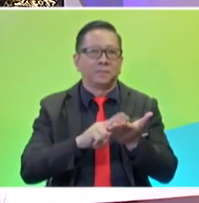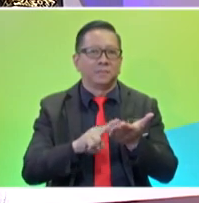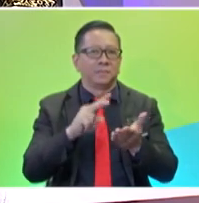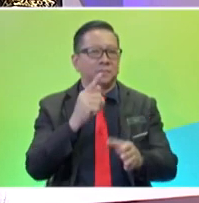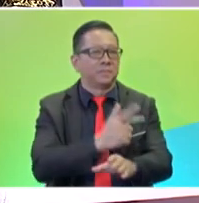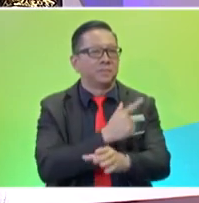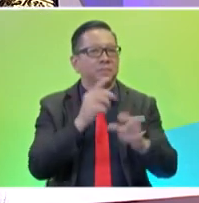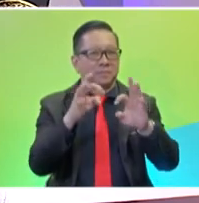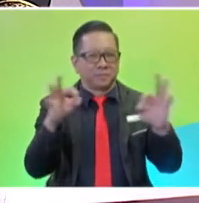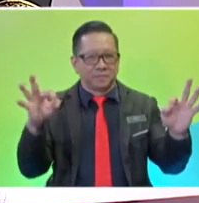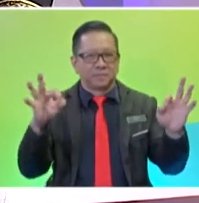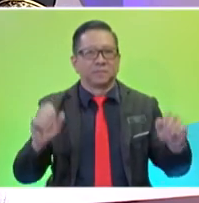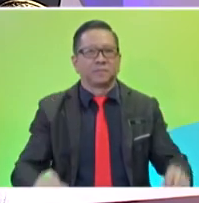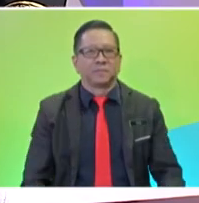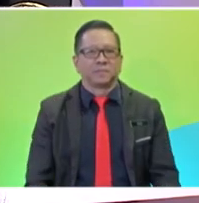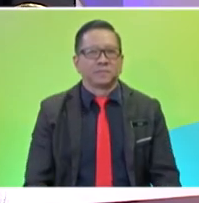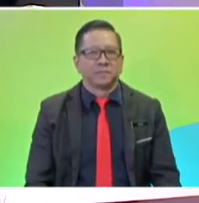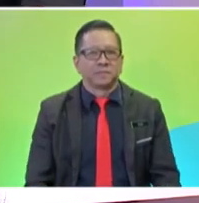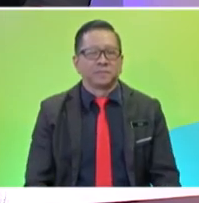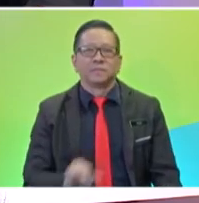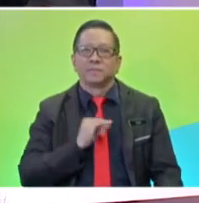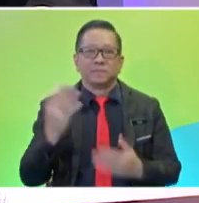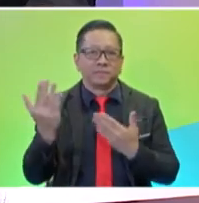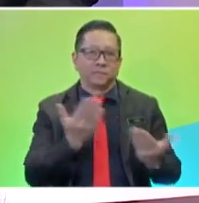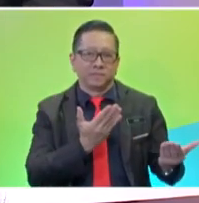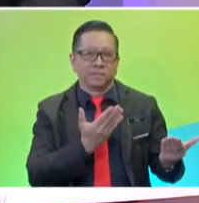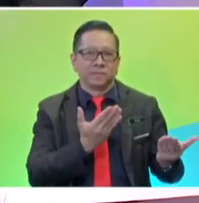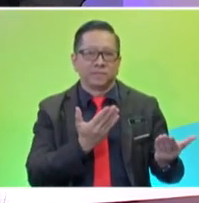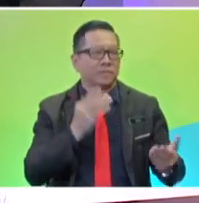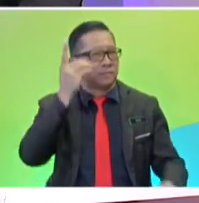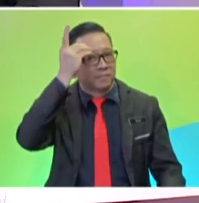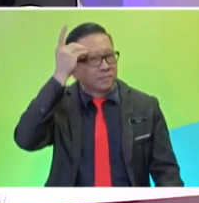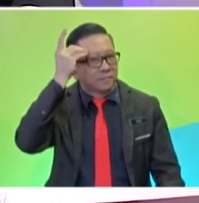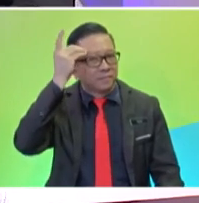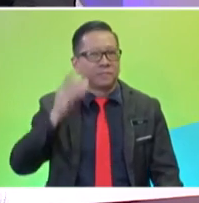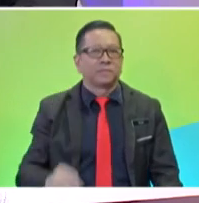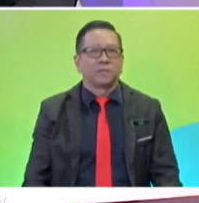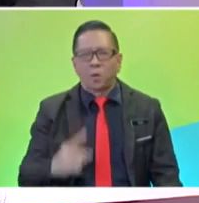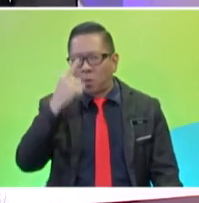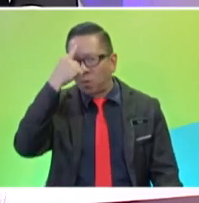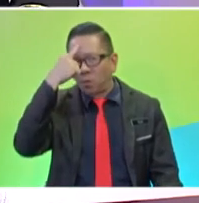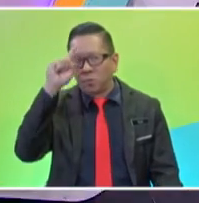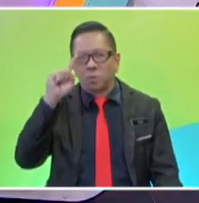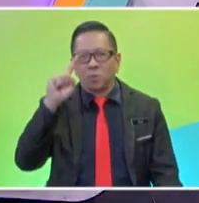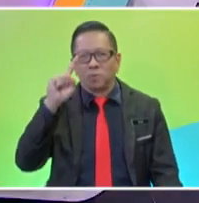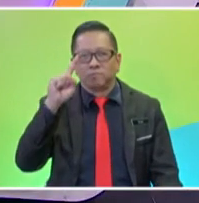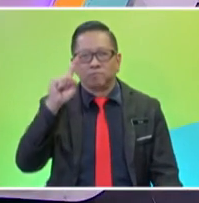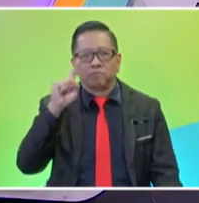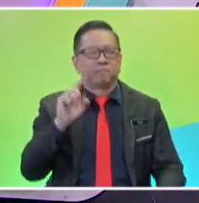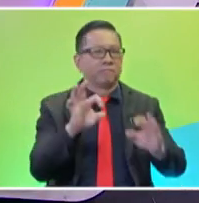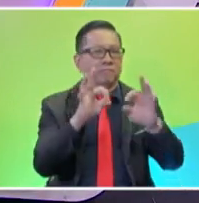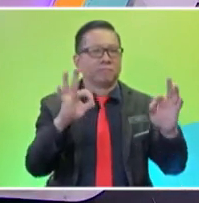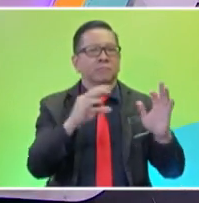lagu membaca ceritaku saya persilahkan untuk rangka yang pertama